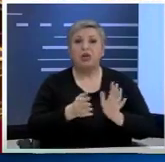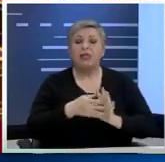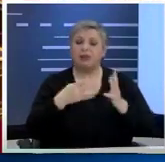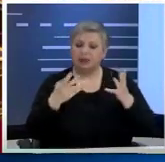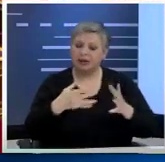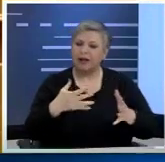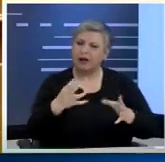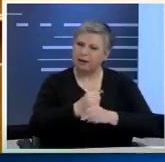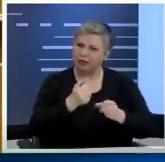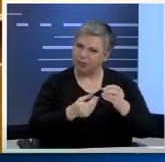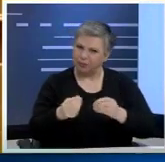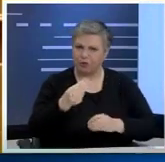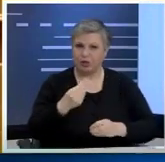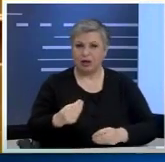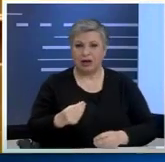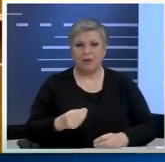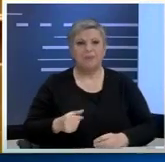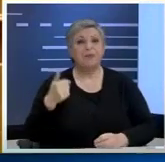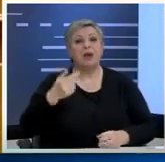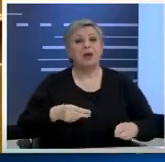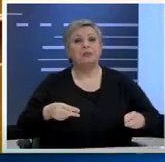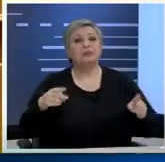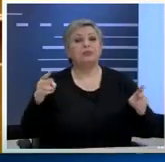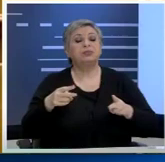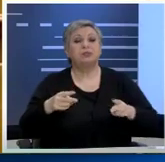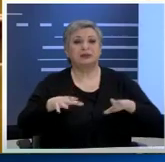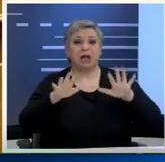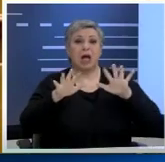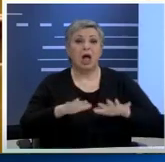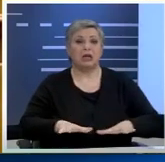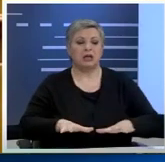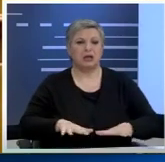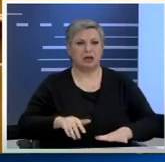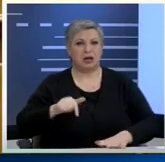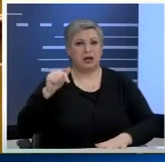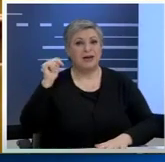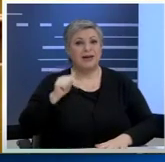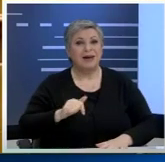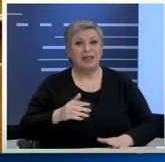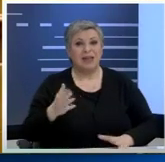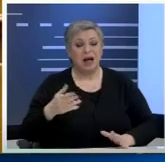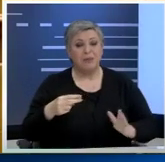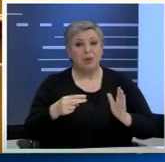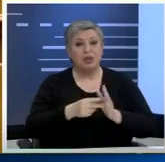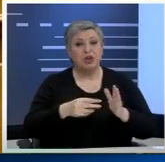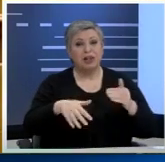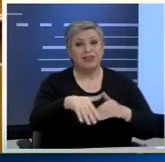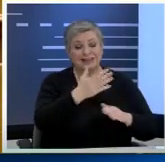κατά 7 ποσοστιαίες μονάδες από τον Ιανουάριο του 2015 μέχρι το